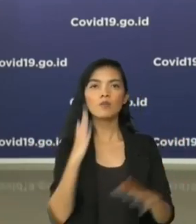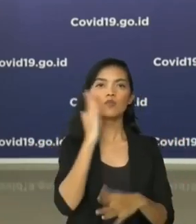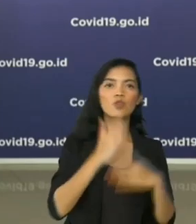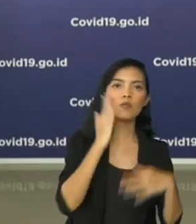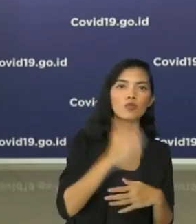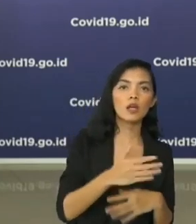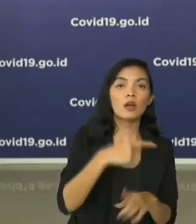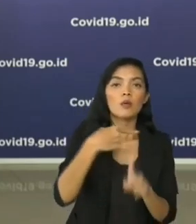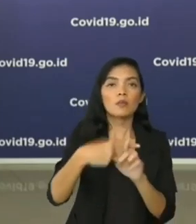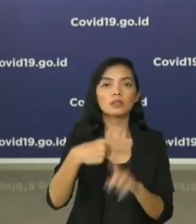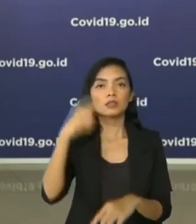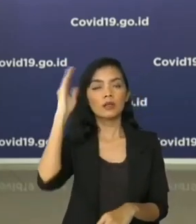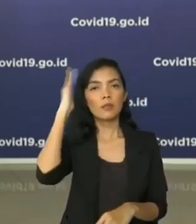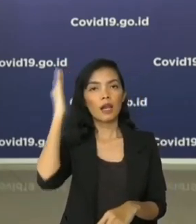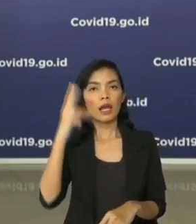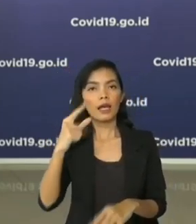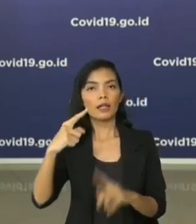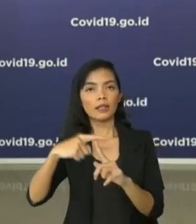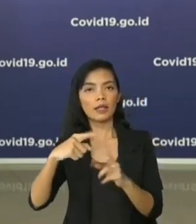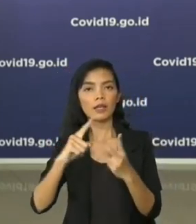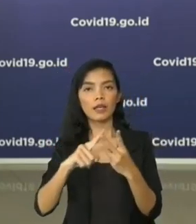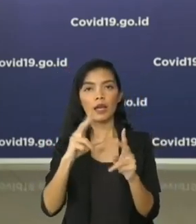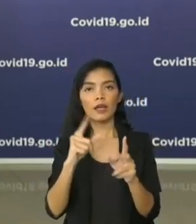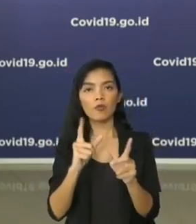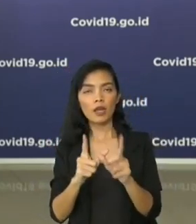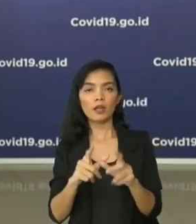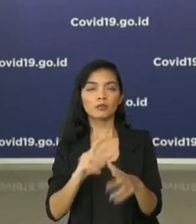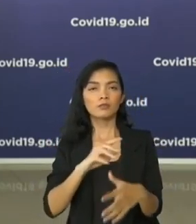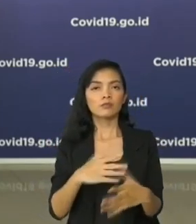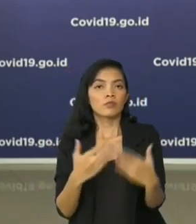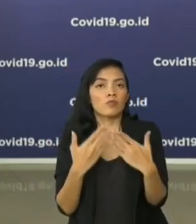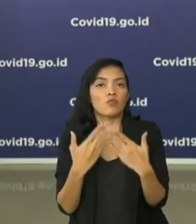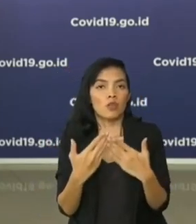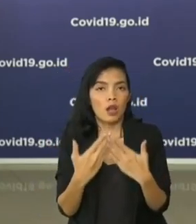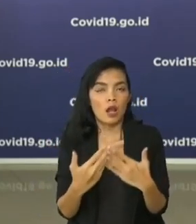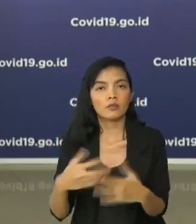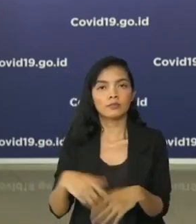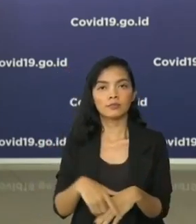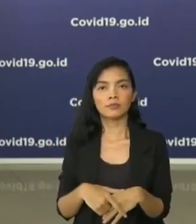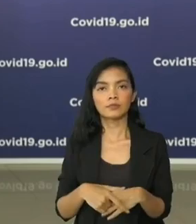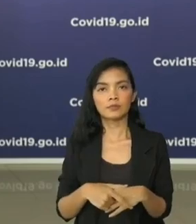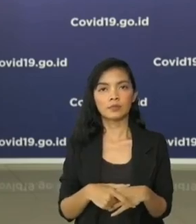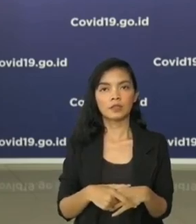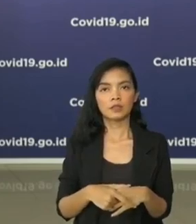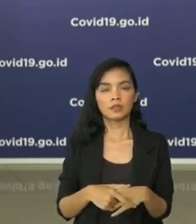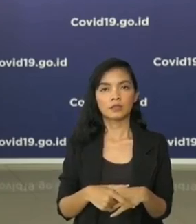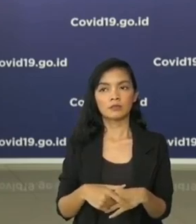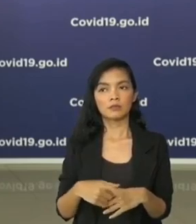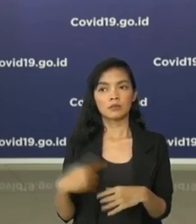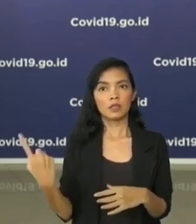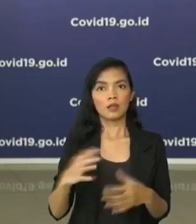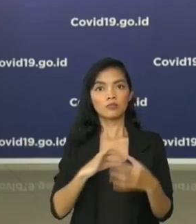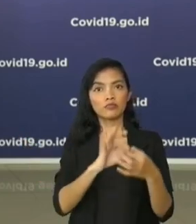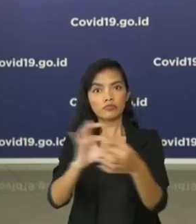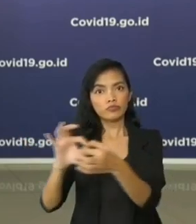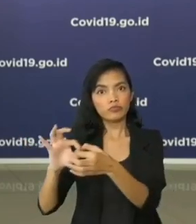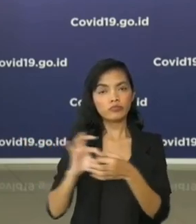ketua RT dan juga ketua rw Semoga dengan upaya kita bersama